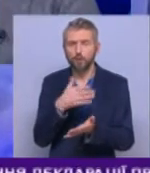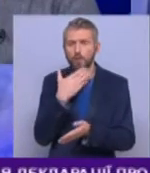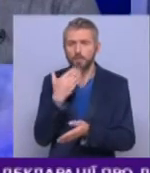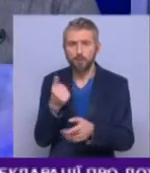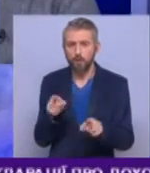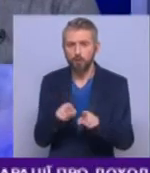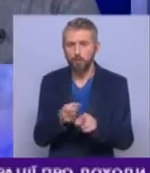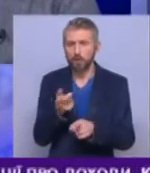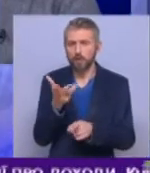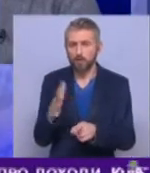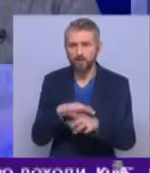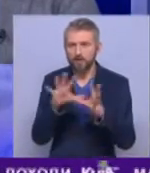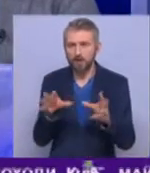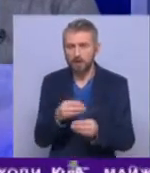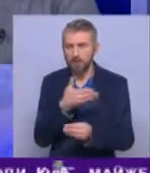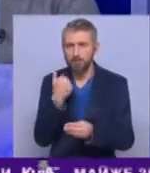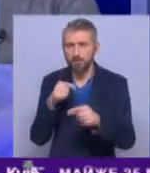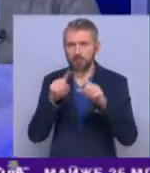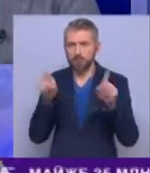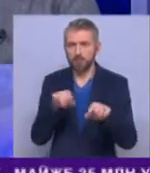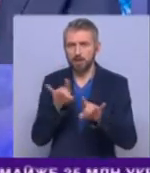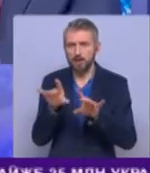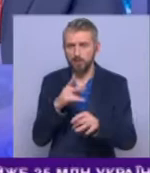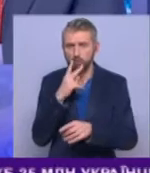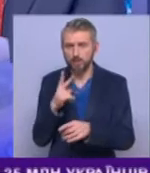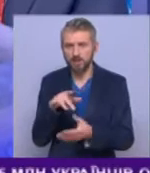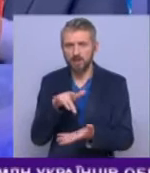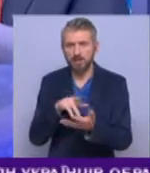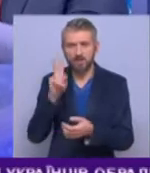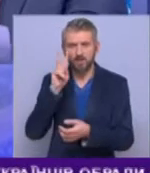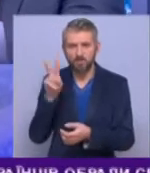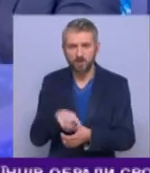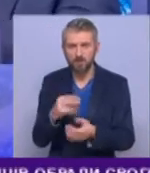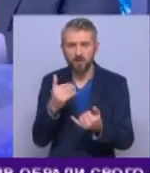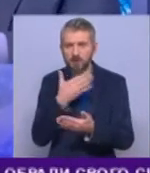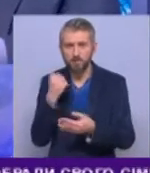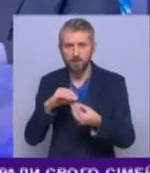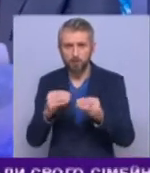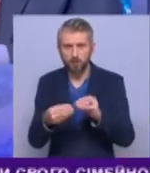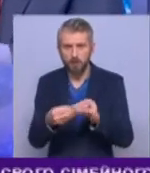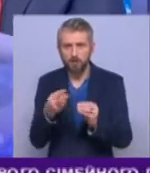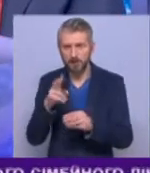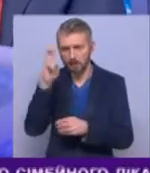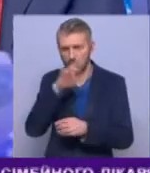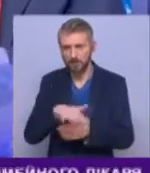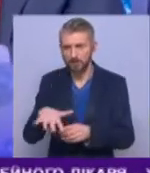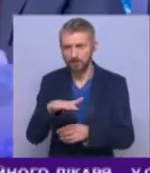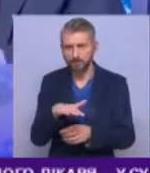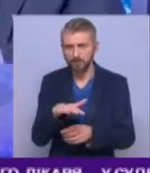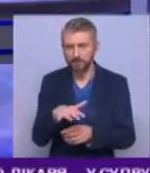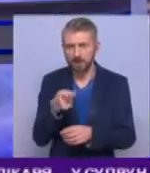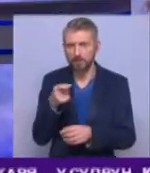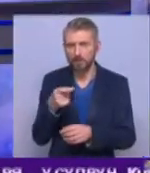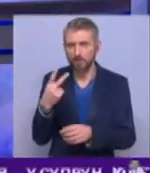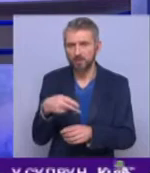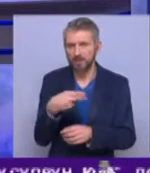такої кількості, ну, взагалі немає бігбордів, ну, навіть подивіться, центр Відня, зараз немає проблем для країни там... квиток